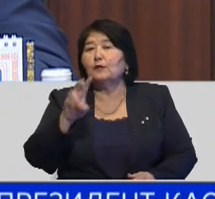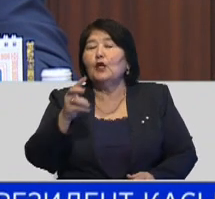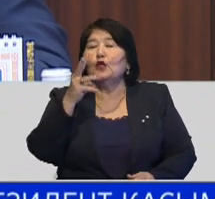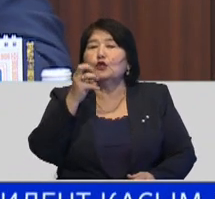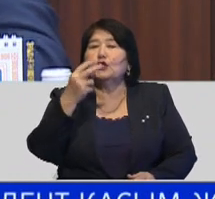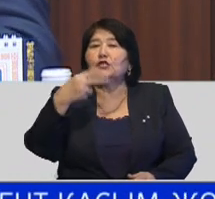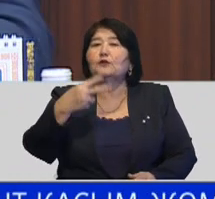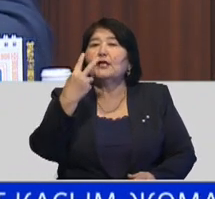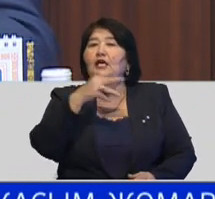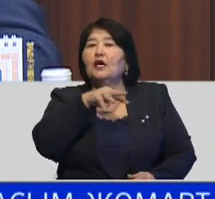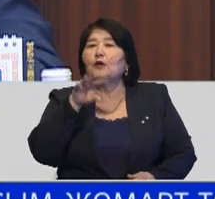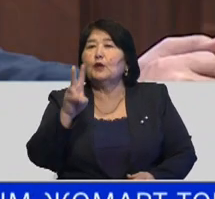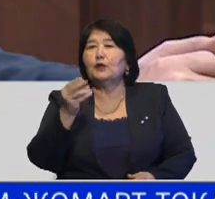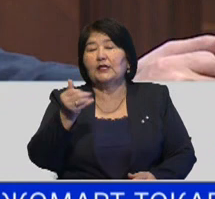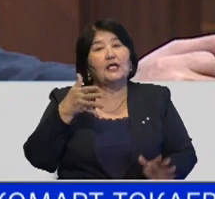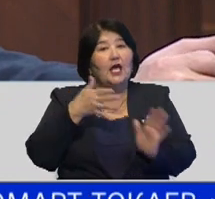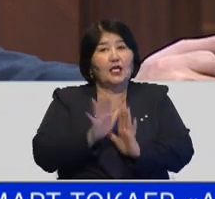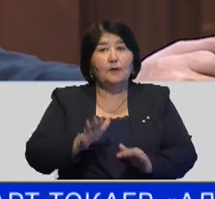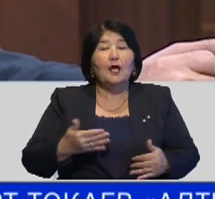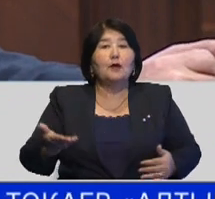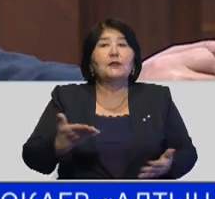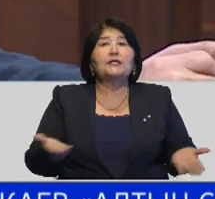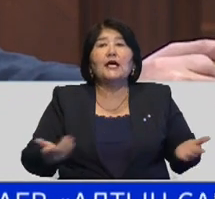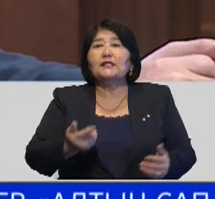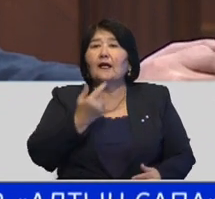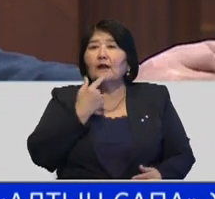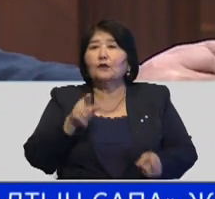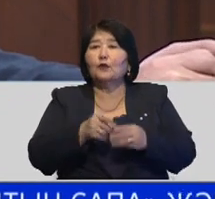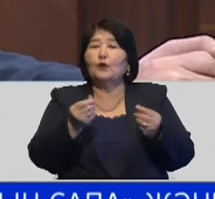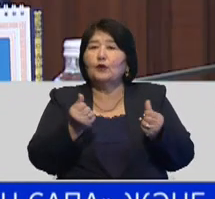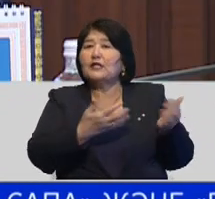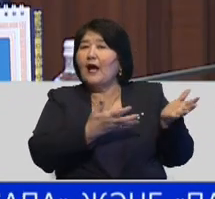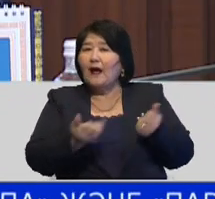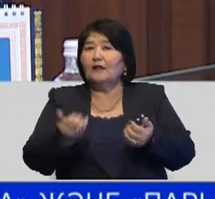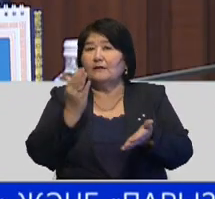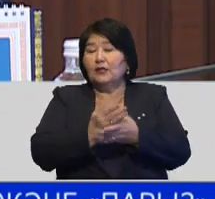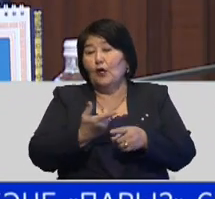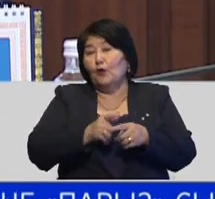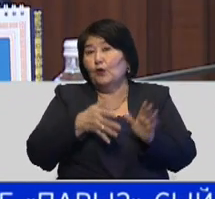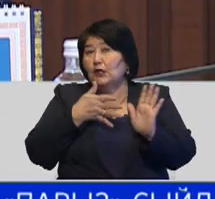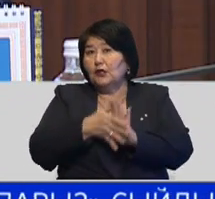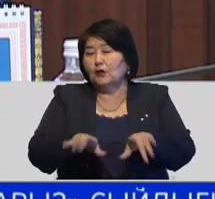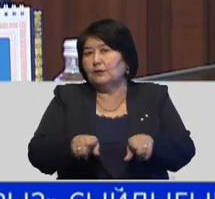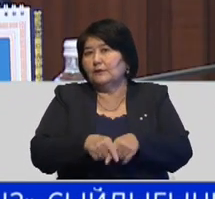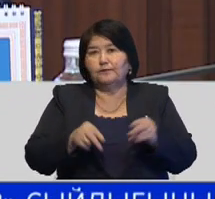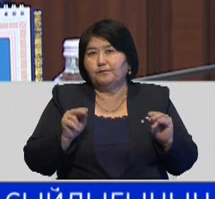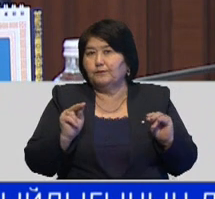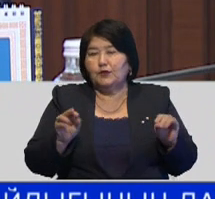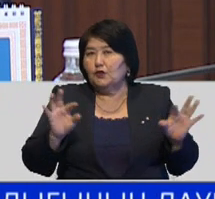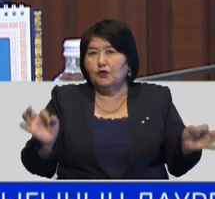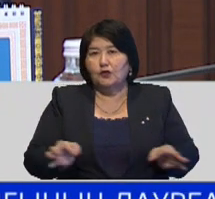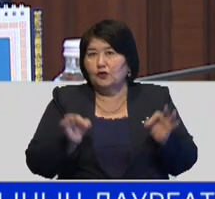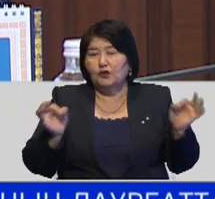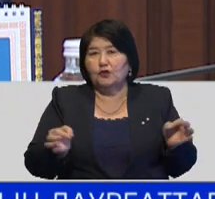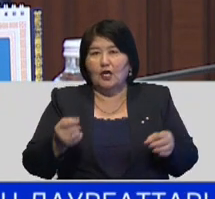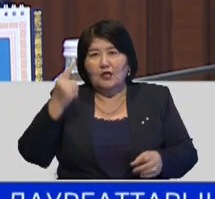322 миллион теңге игерілмеген. Біз қанша қиындықпен осындай қаражат әкеп отырмыз, оны игермеу деген шын ешқандай